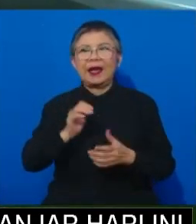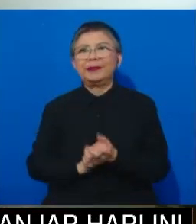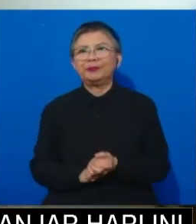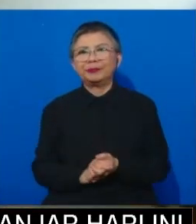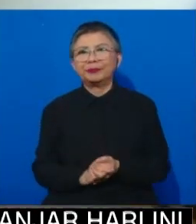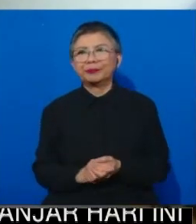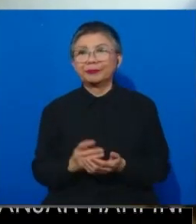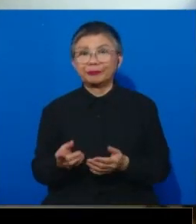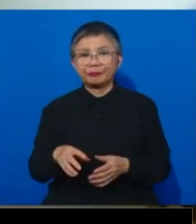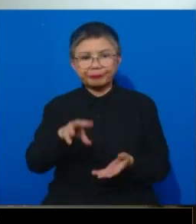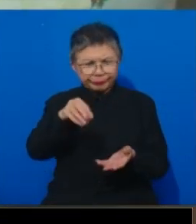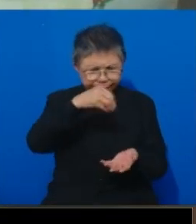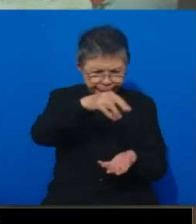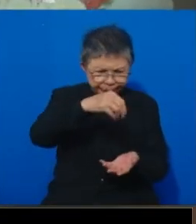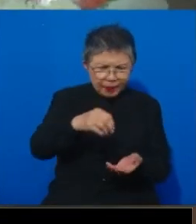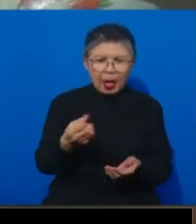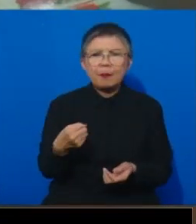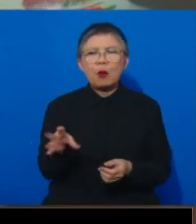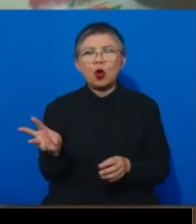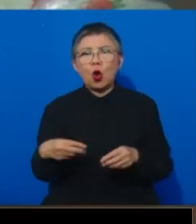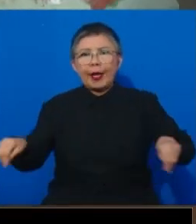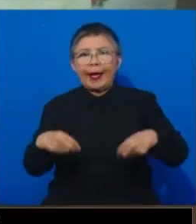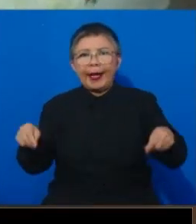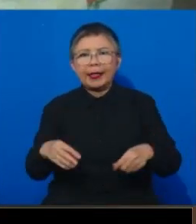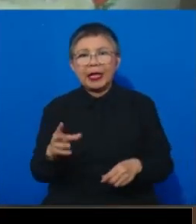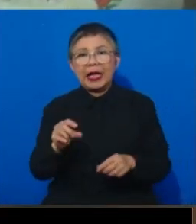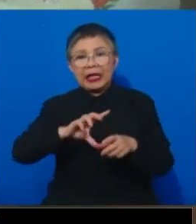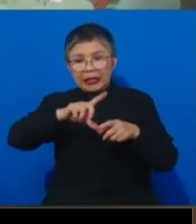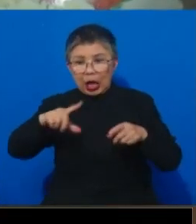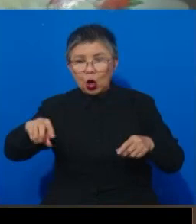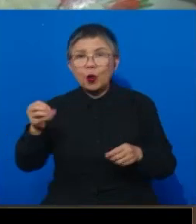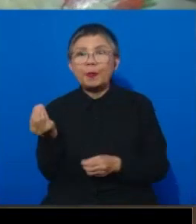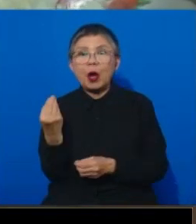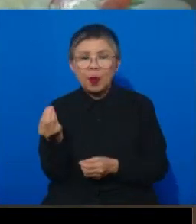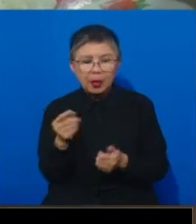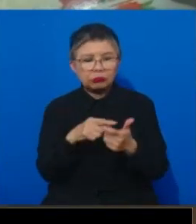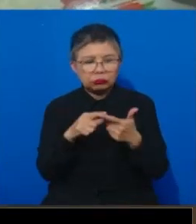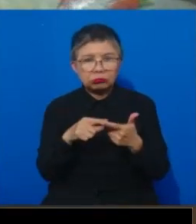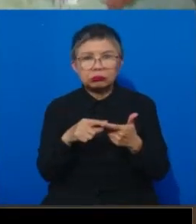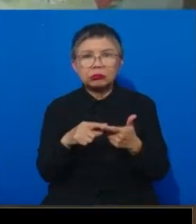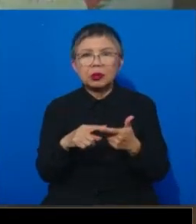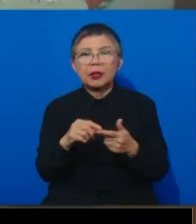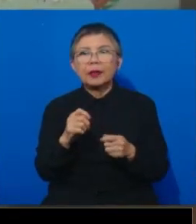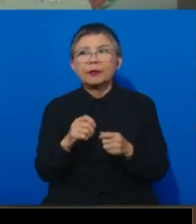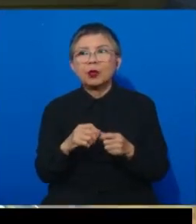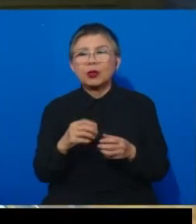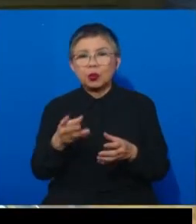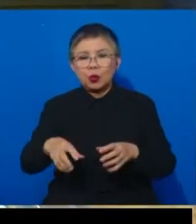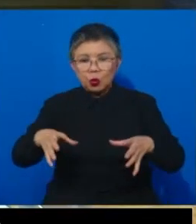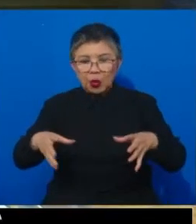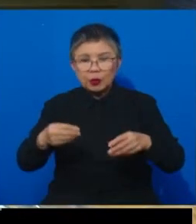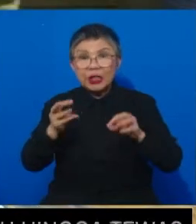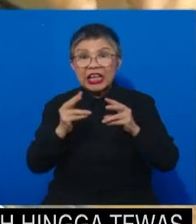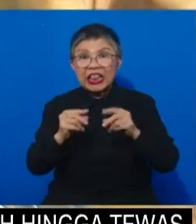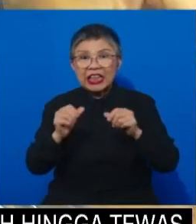ini, Anda bisa menambahkan bawang goreng, daun bawang, dan juga untuk membuat kuahnya lebih